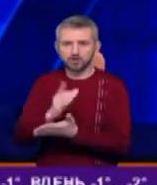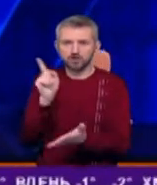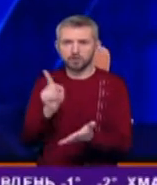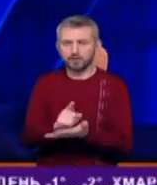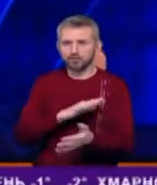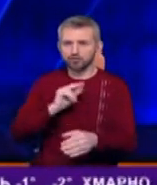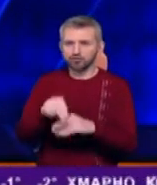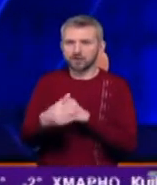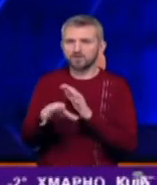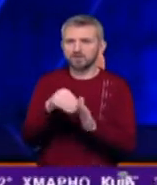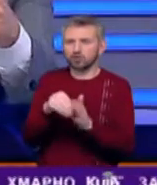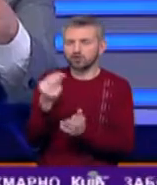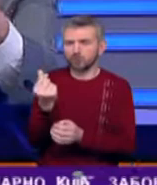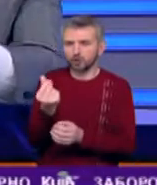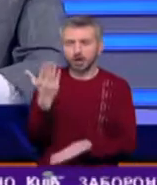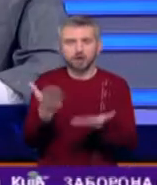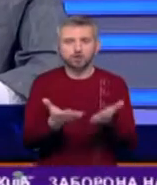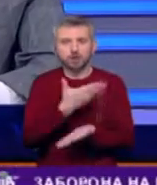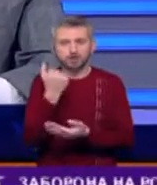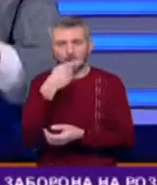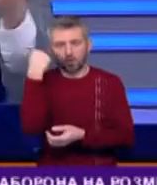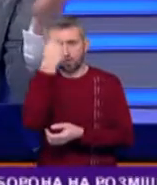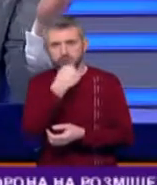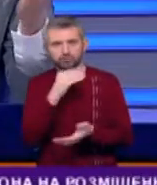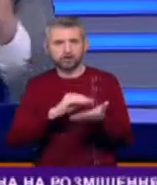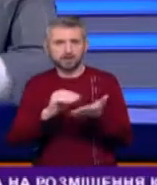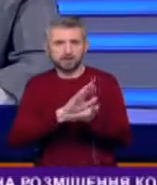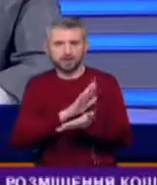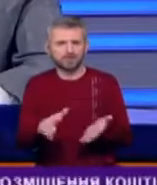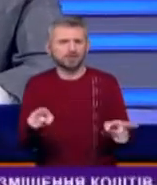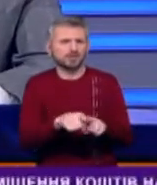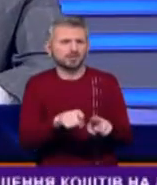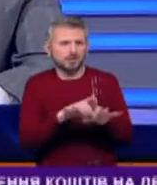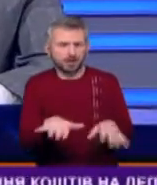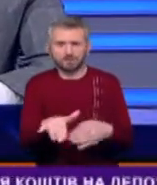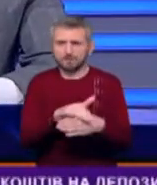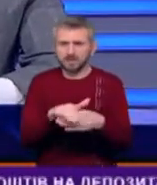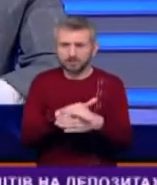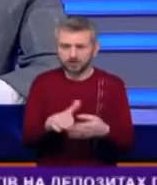йти через його виборчий фонд. А якщо немає обличчя, не написано? Яка різниця? Є прізвище.